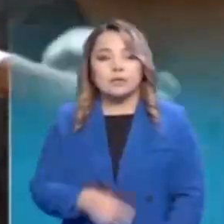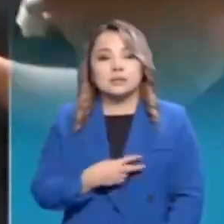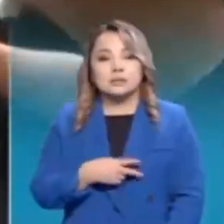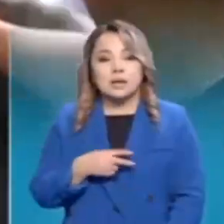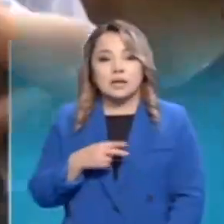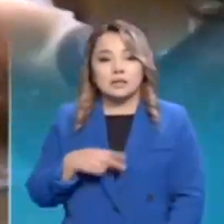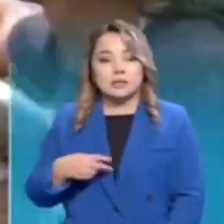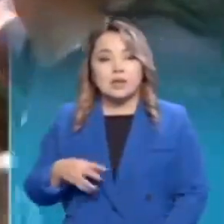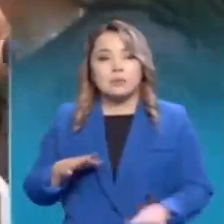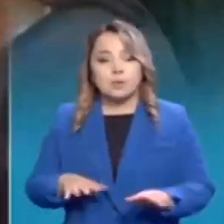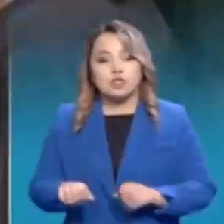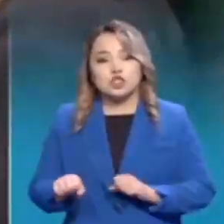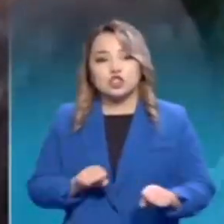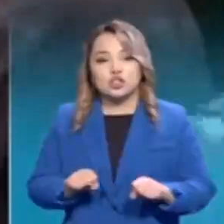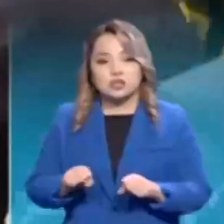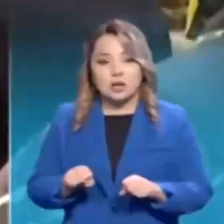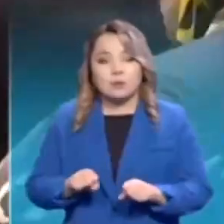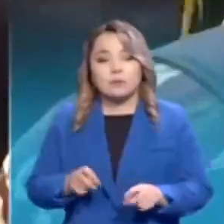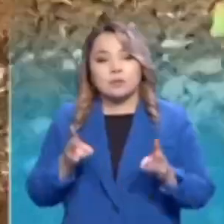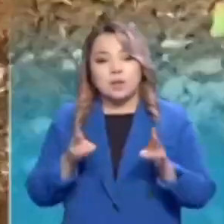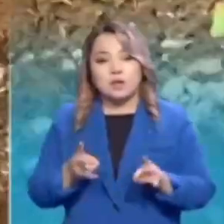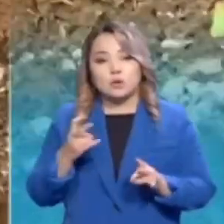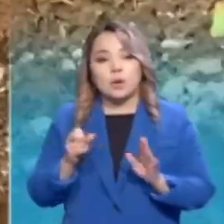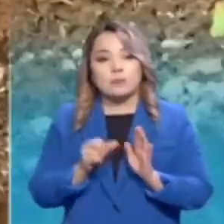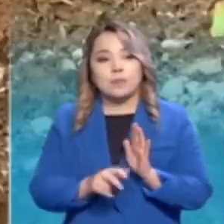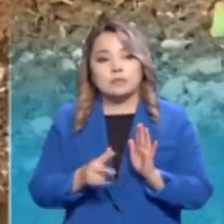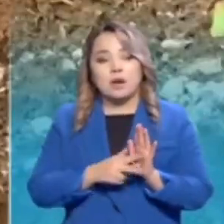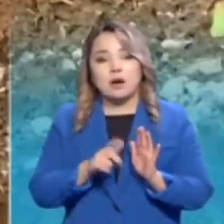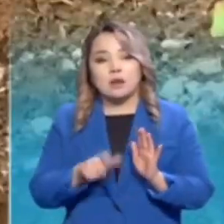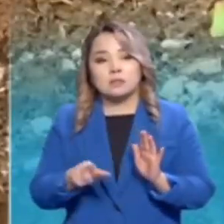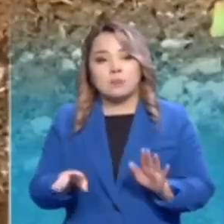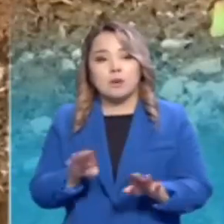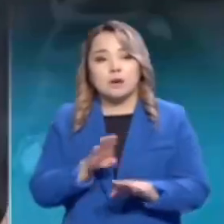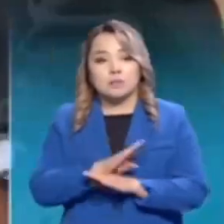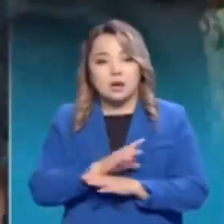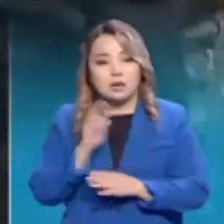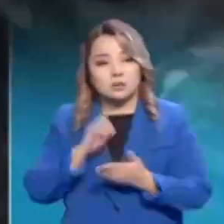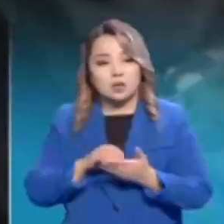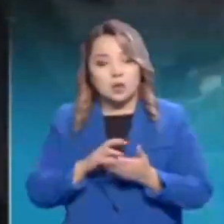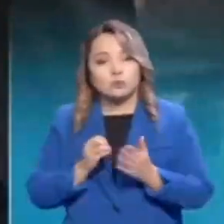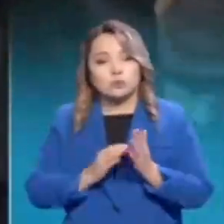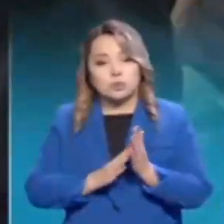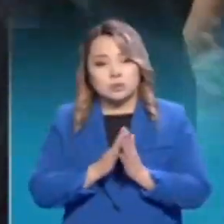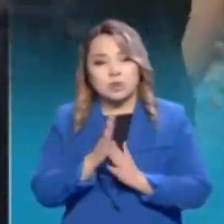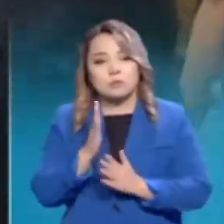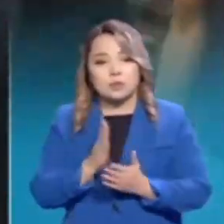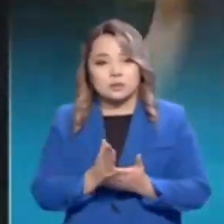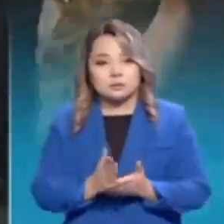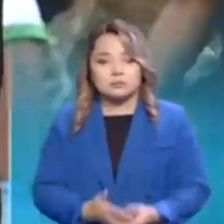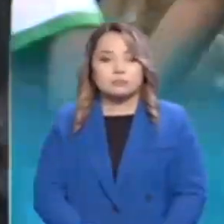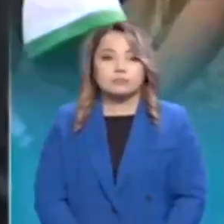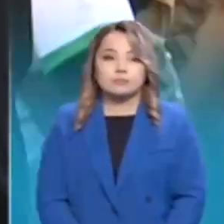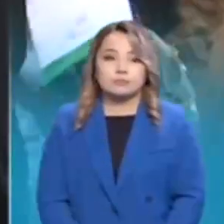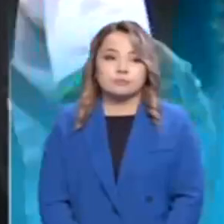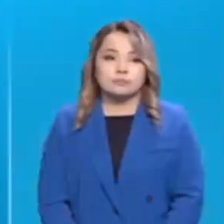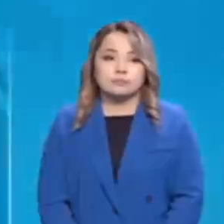Индонезияда жер сілкінді, алапат апаттан 268 адам қаза тапты. Сан әлі де өсуі ықтимал.